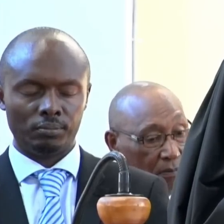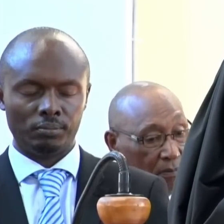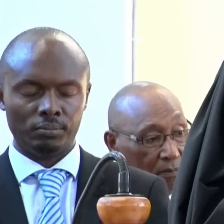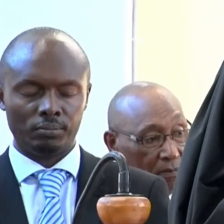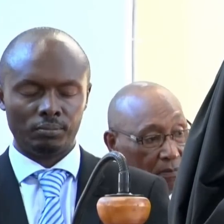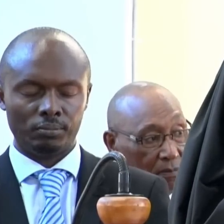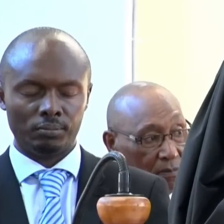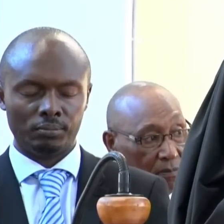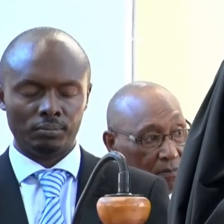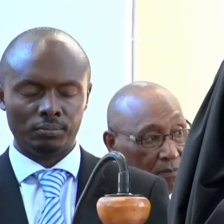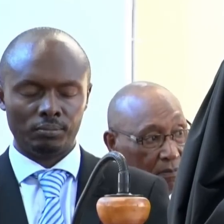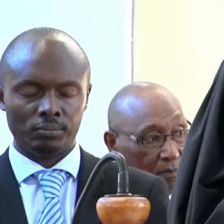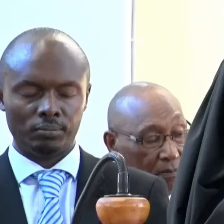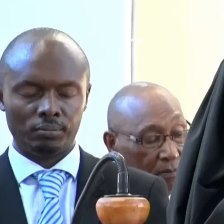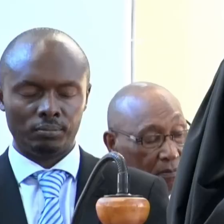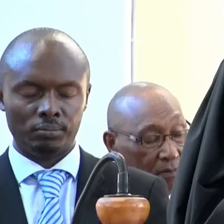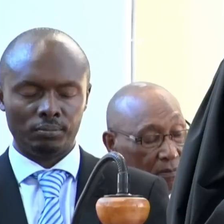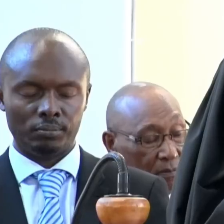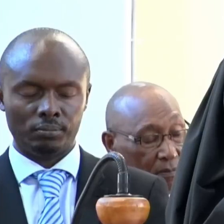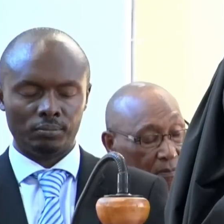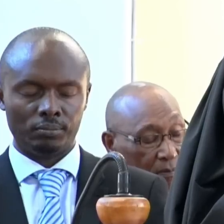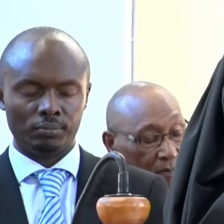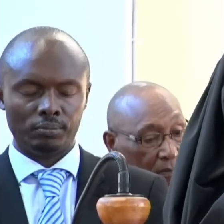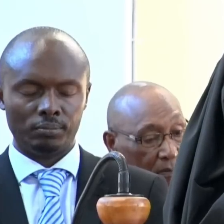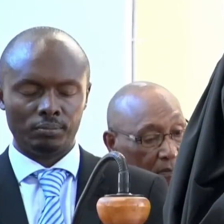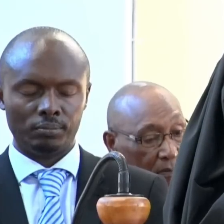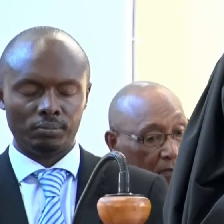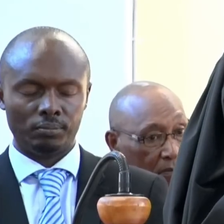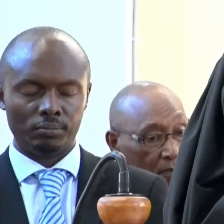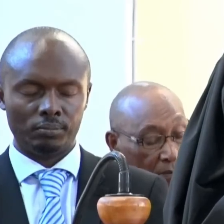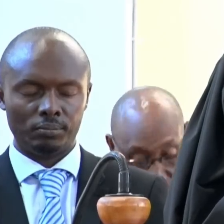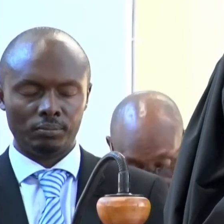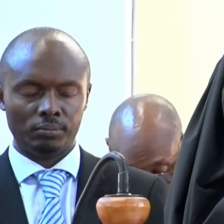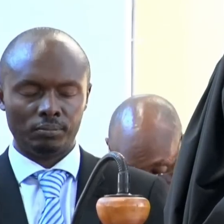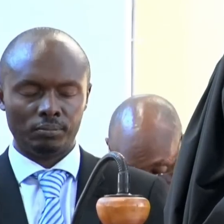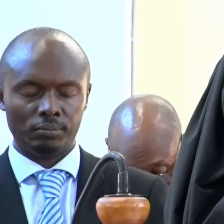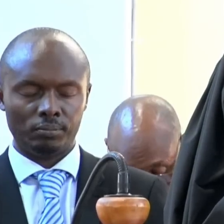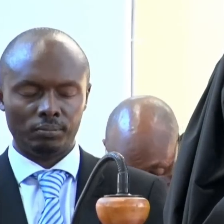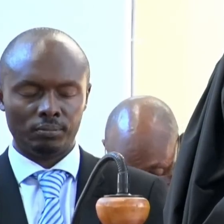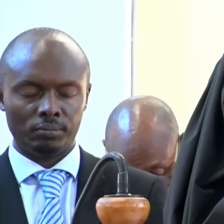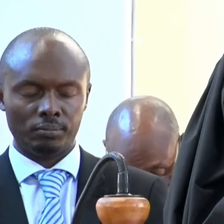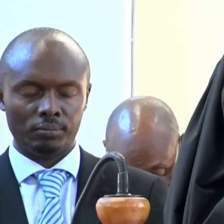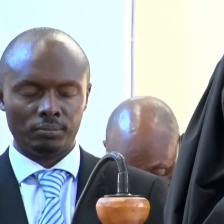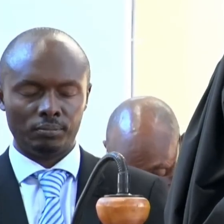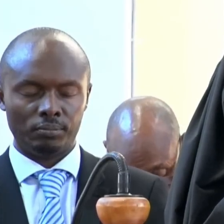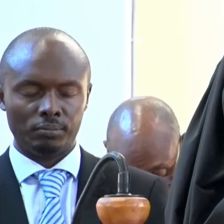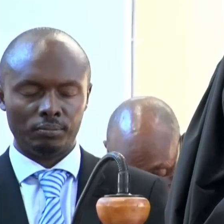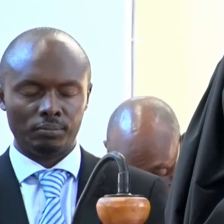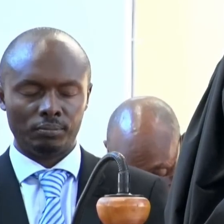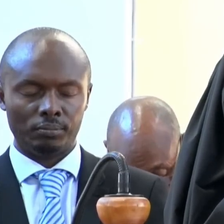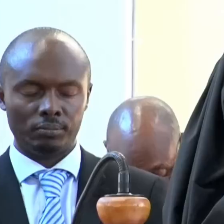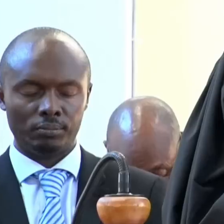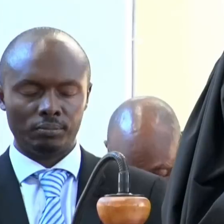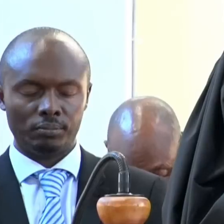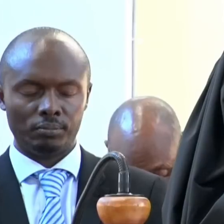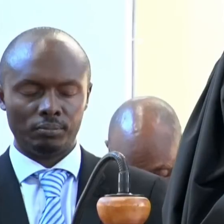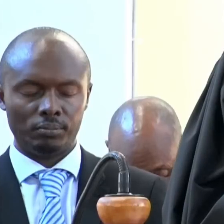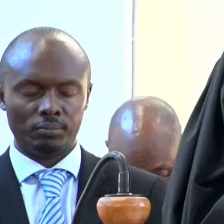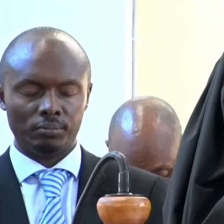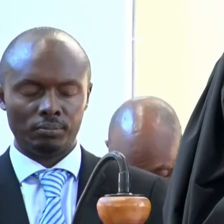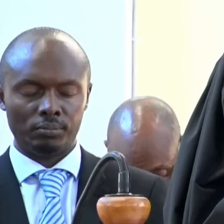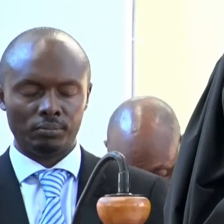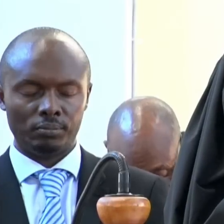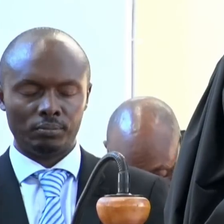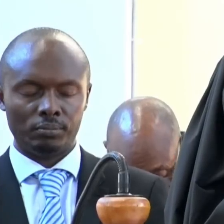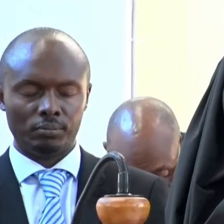gakwa Ngai, na nigetha njarie na wĩhokeku mũingĩ, o wĩhokeku ũrĩa ũngĩtũma mũrũguo Jesu Kristo amenyekane, ona ithuĩ tũthiĩ